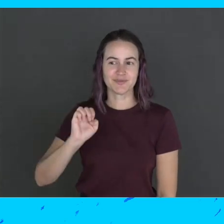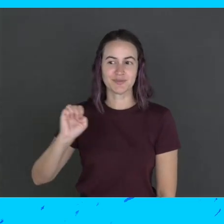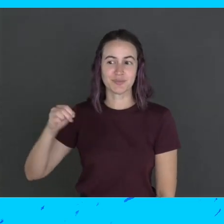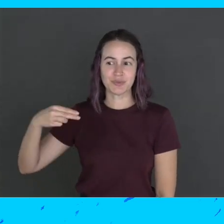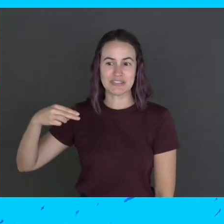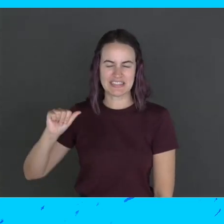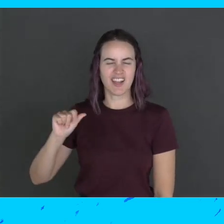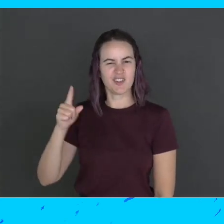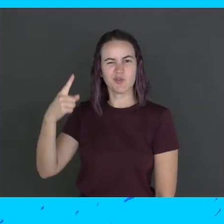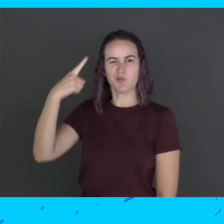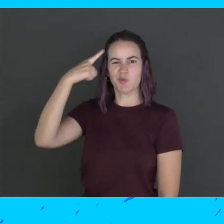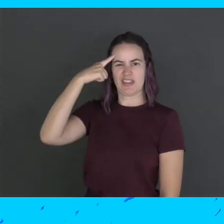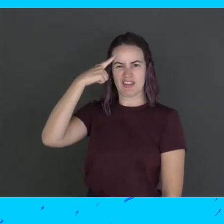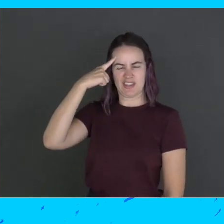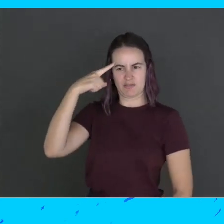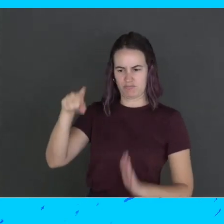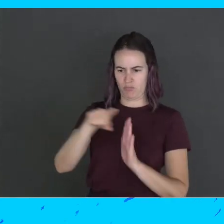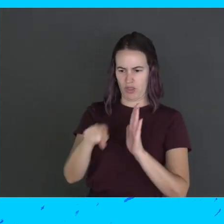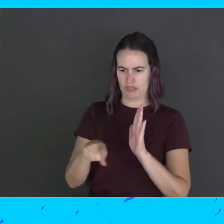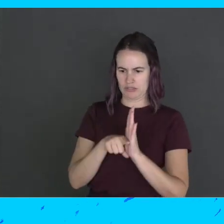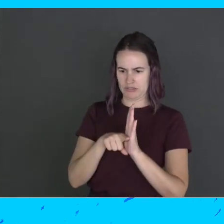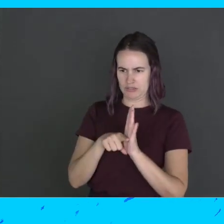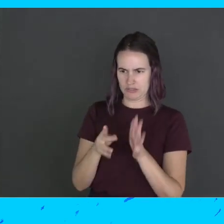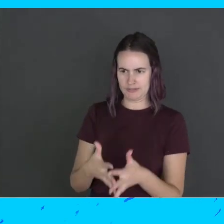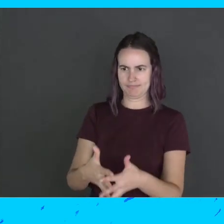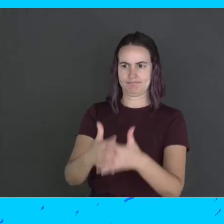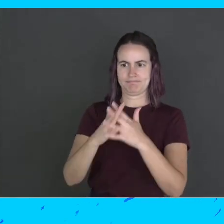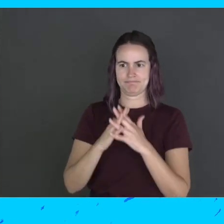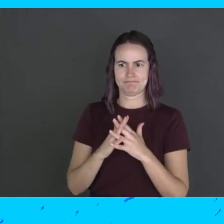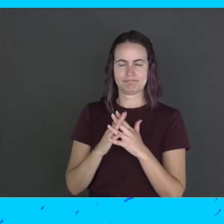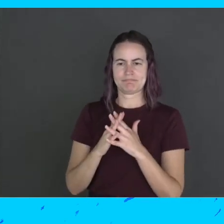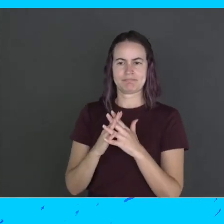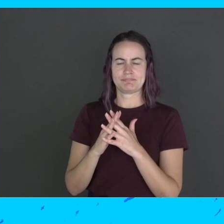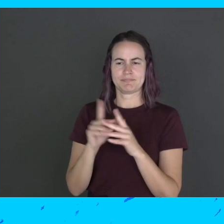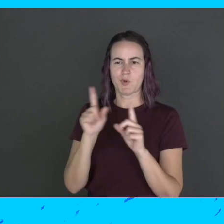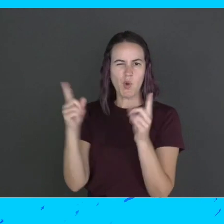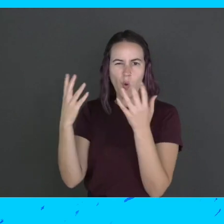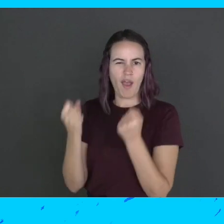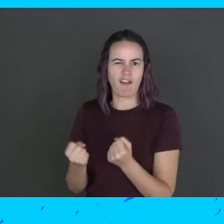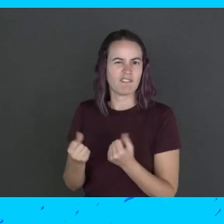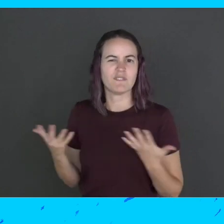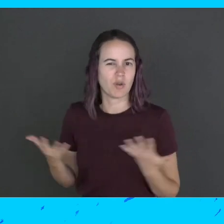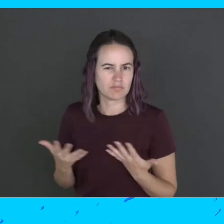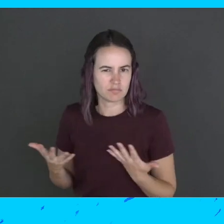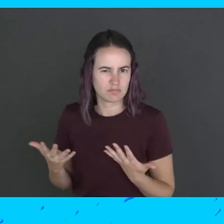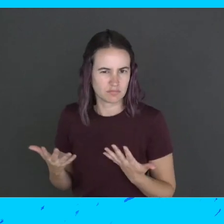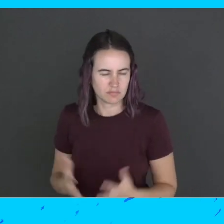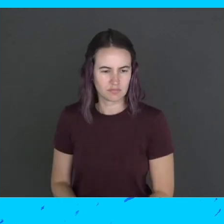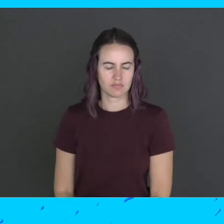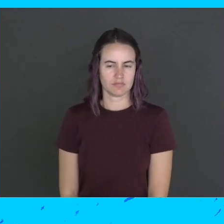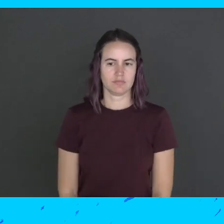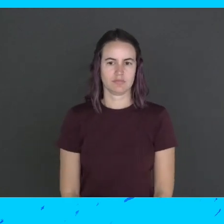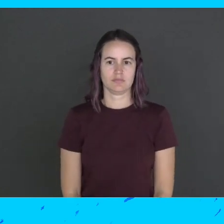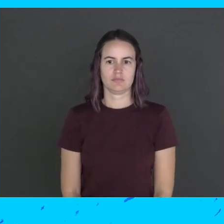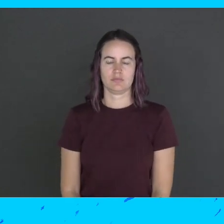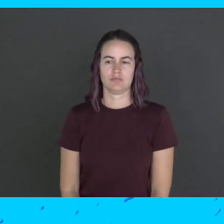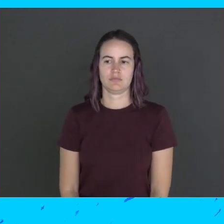participants. Prina, qu'est-ce que tu nous dis à ce sujet par rapport à ton pays?